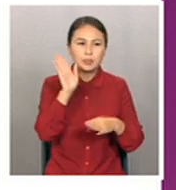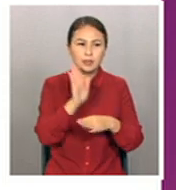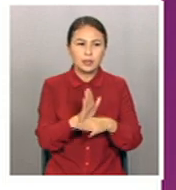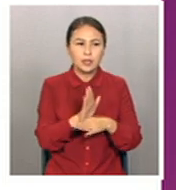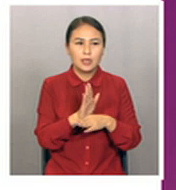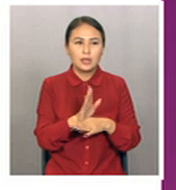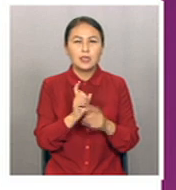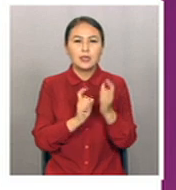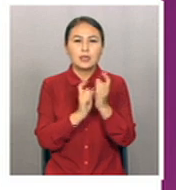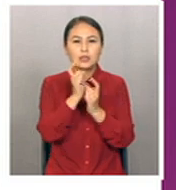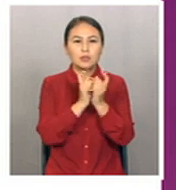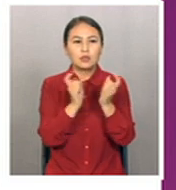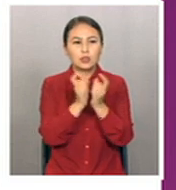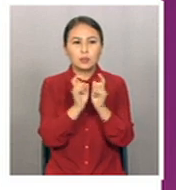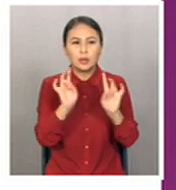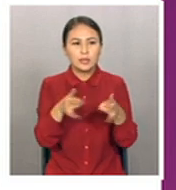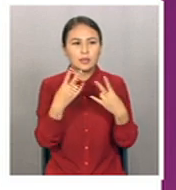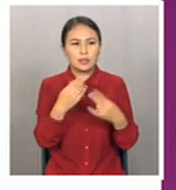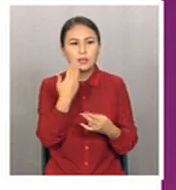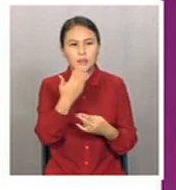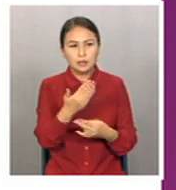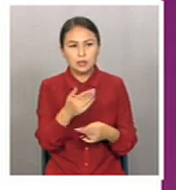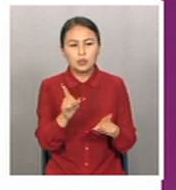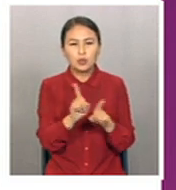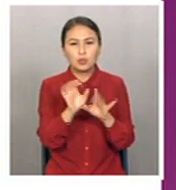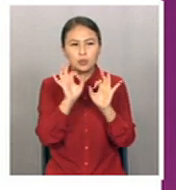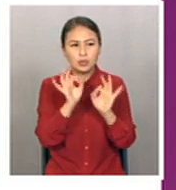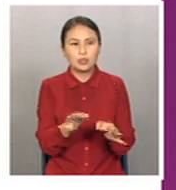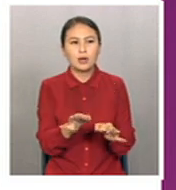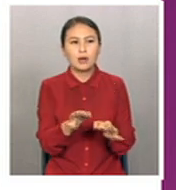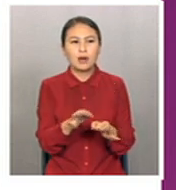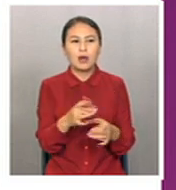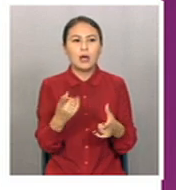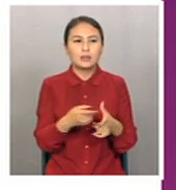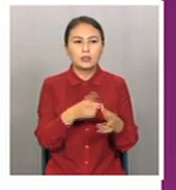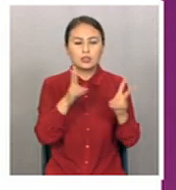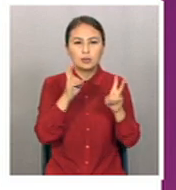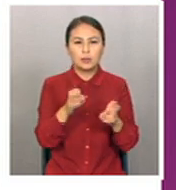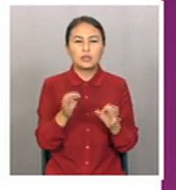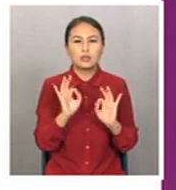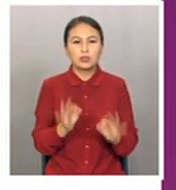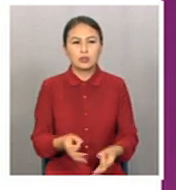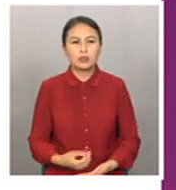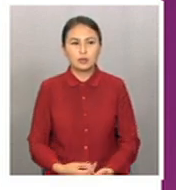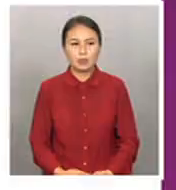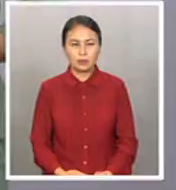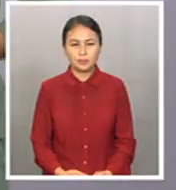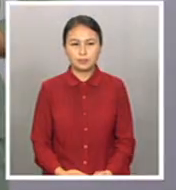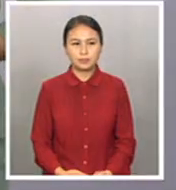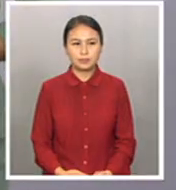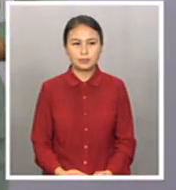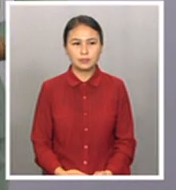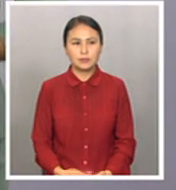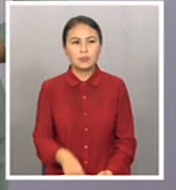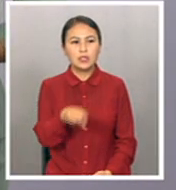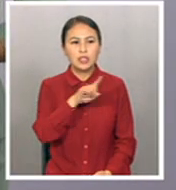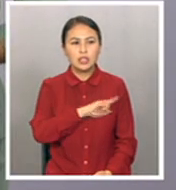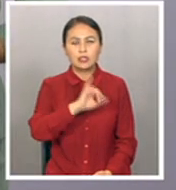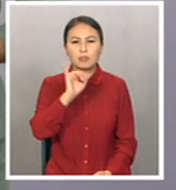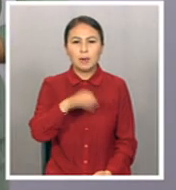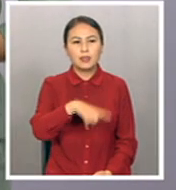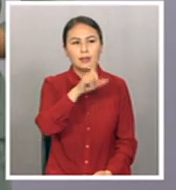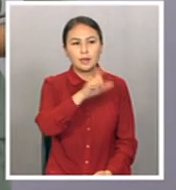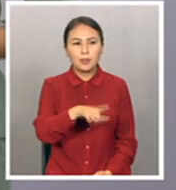бер, ерегесі бұрыспа. Сенікі жөн болса да, атың шықпас дұрысқа. Мінезі